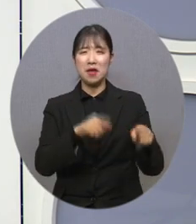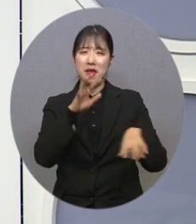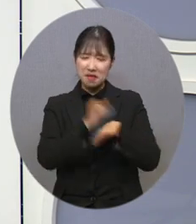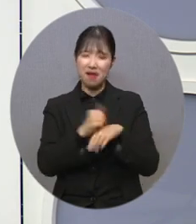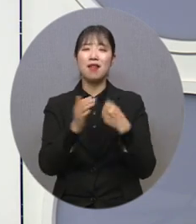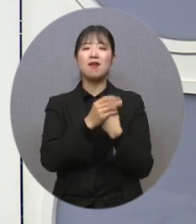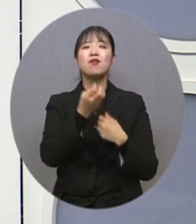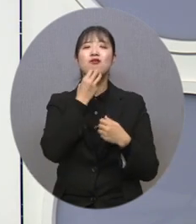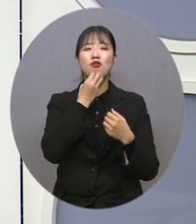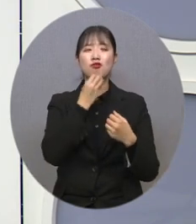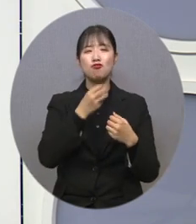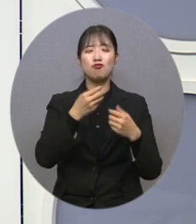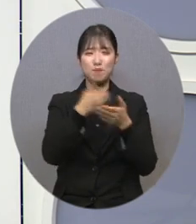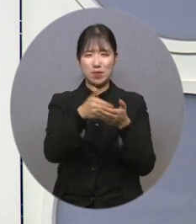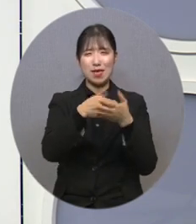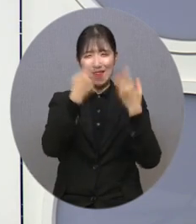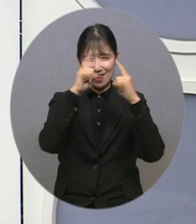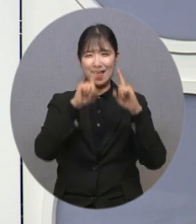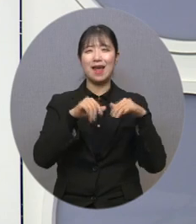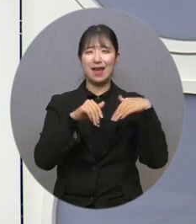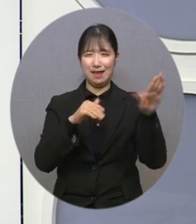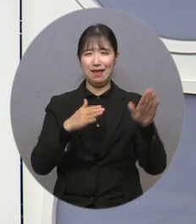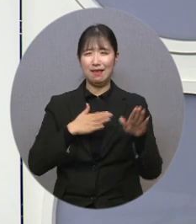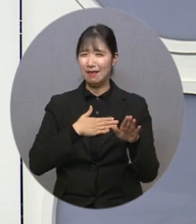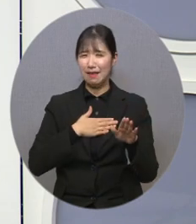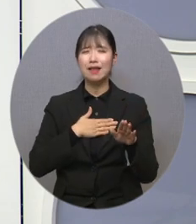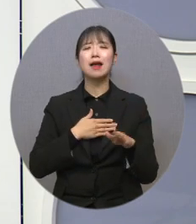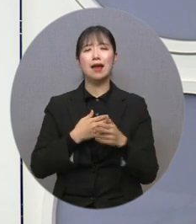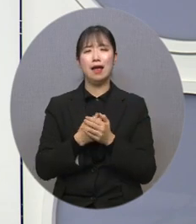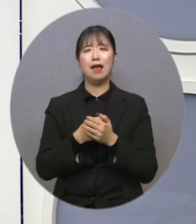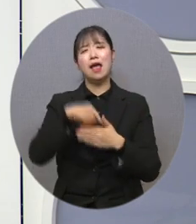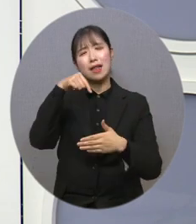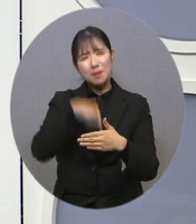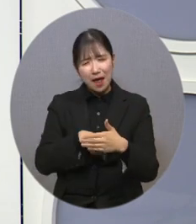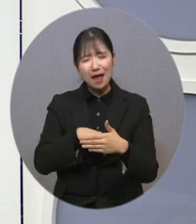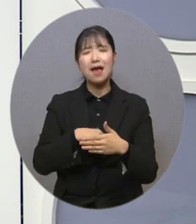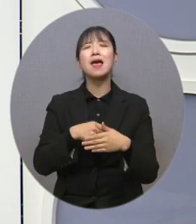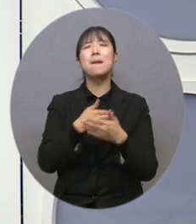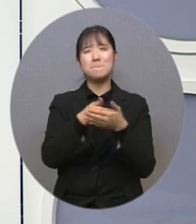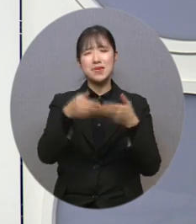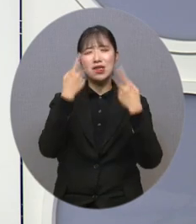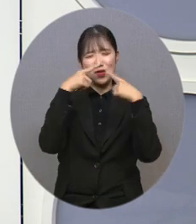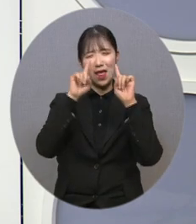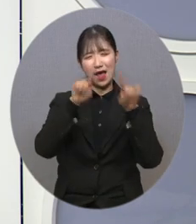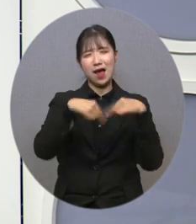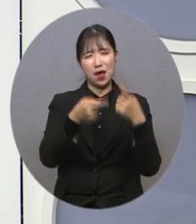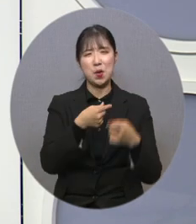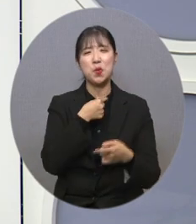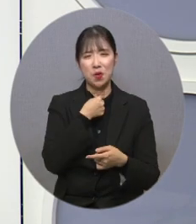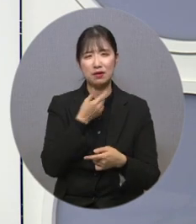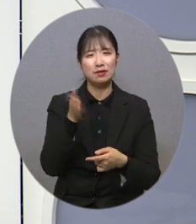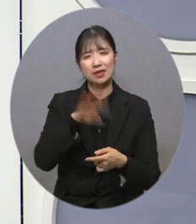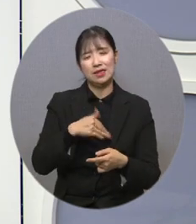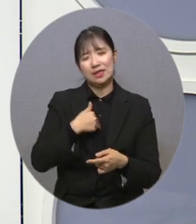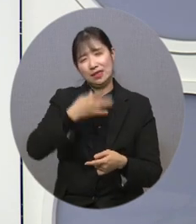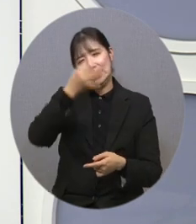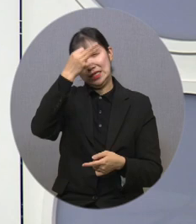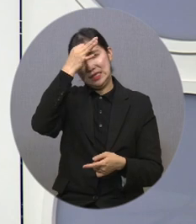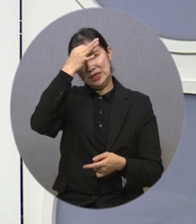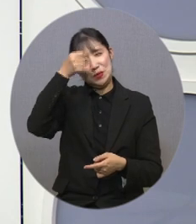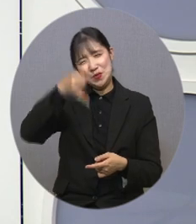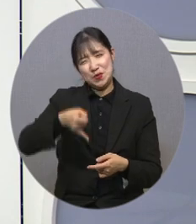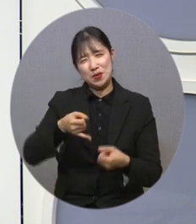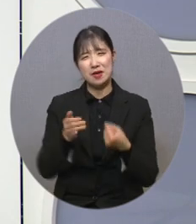그렇게. 우리는 미대 갈 만한 실력이 안 돼갖고 사실 속마음으로는 미술대학을 가고 싶어 했었어요. 그런데 그만큼 이제 안